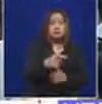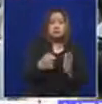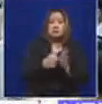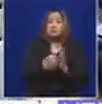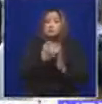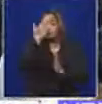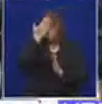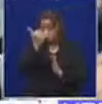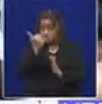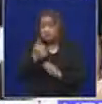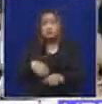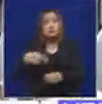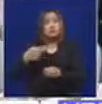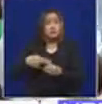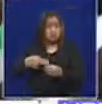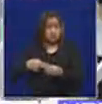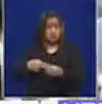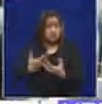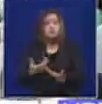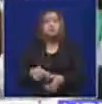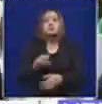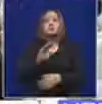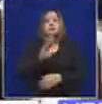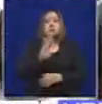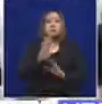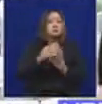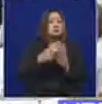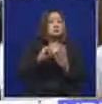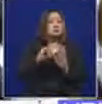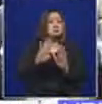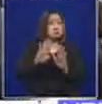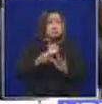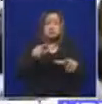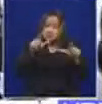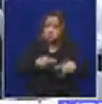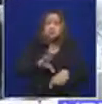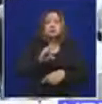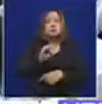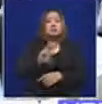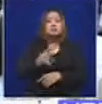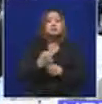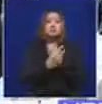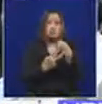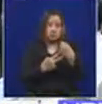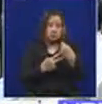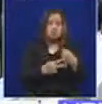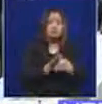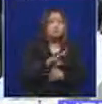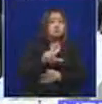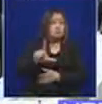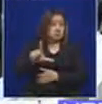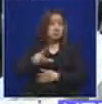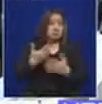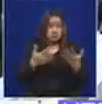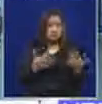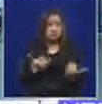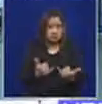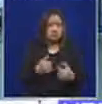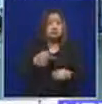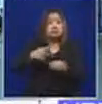ราคาน้ำมันดิบดูไบลดลงอย่างต่อเนื่องกว่า70เหรียญสหรัฐต่อบาร์เรลขณะที่ความต้องการใช้ก๊าซ LPG ลดล